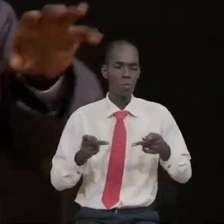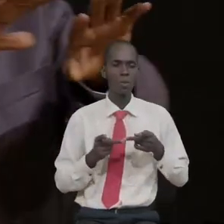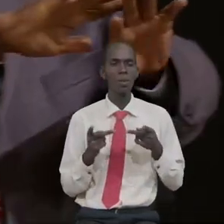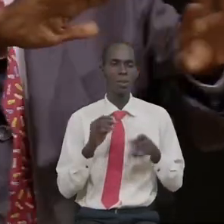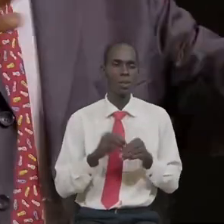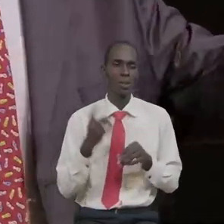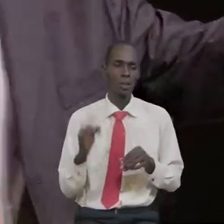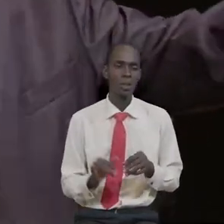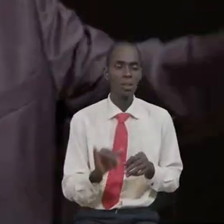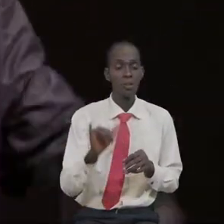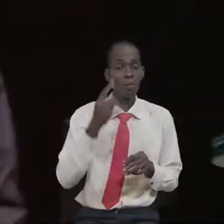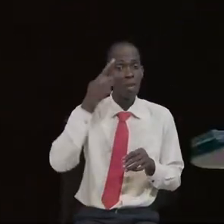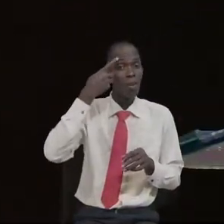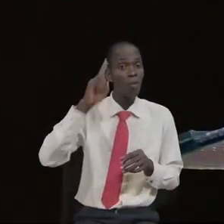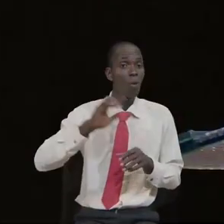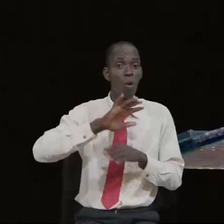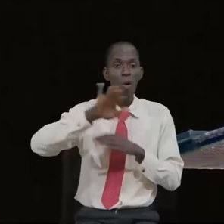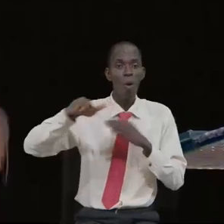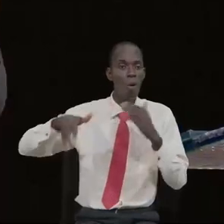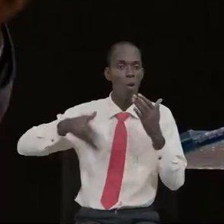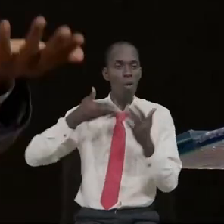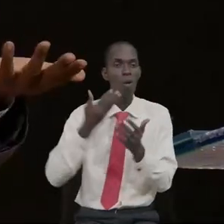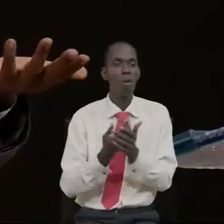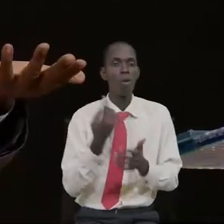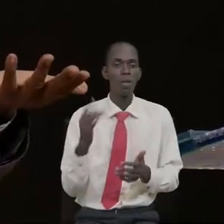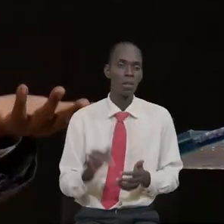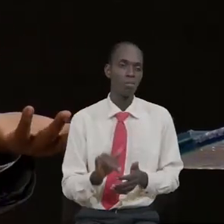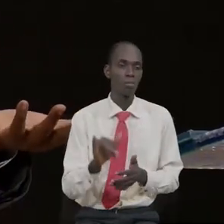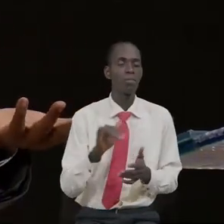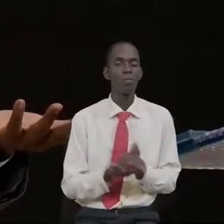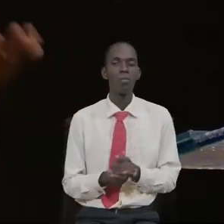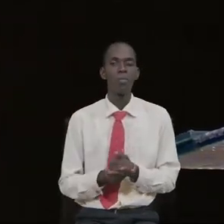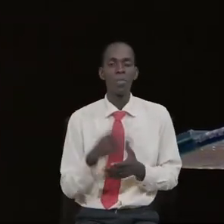en enfer brûlant de part toute l'éternité.